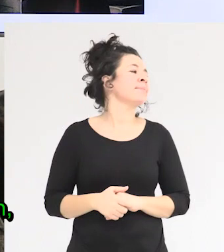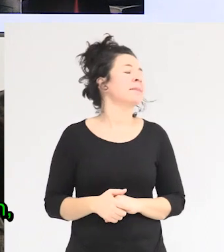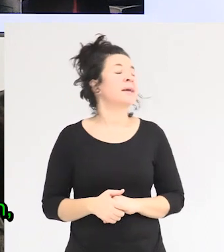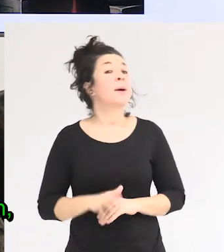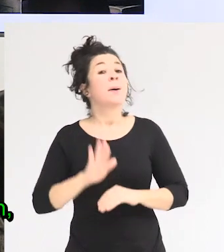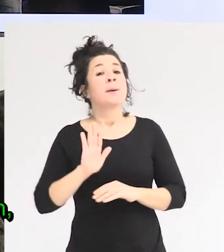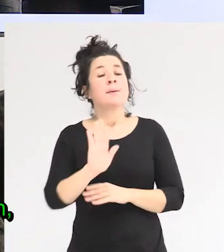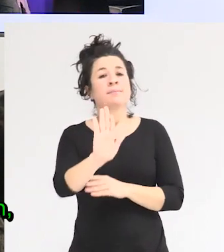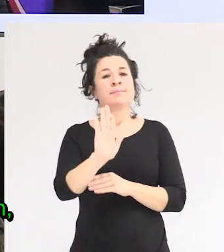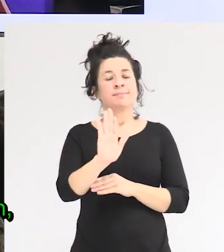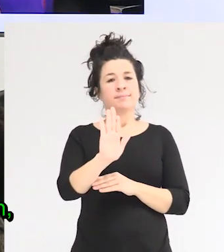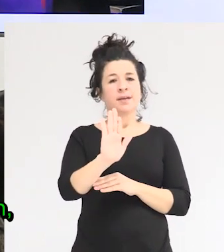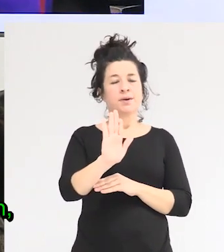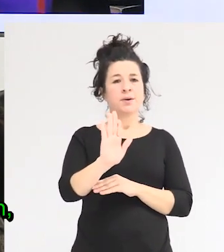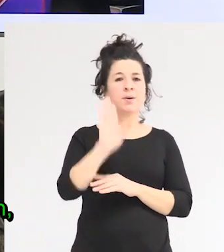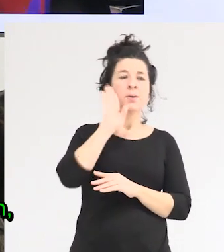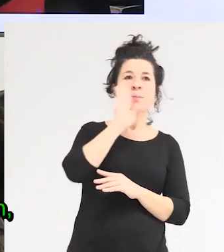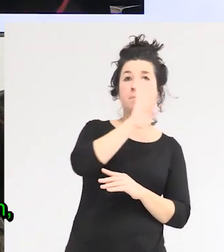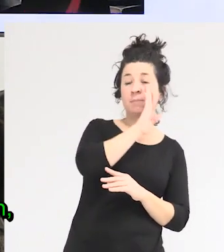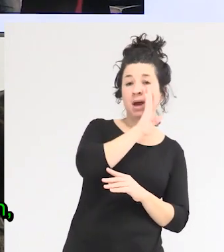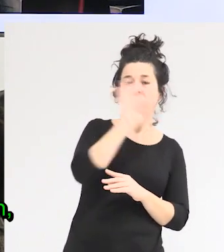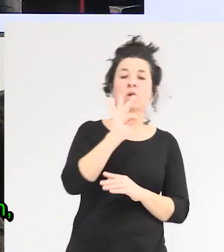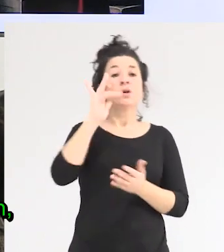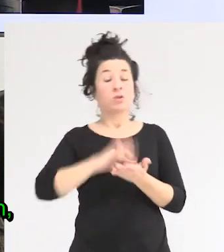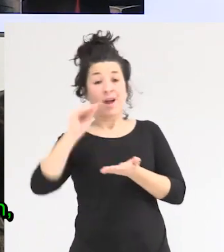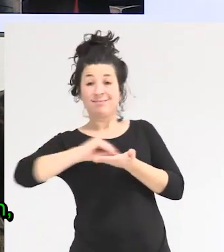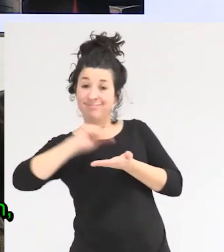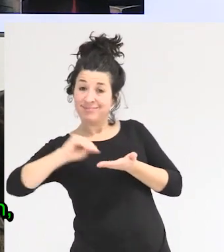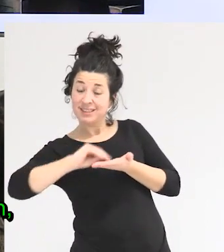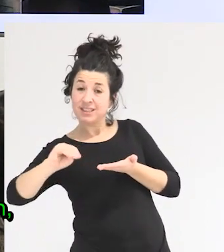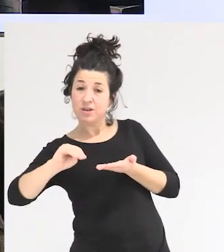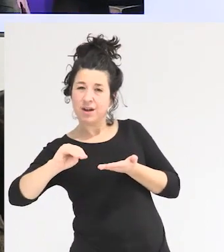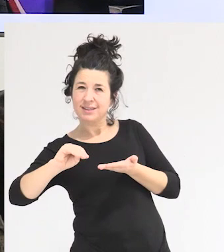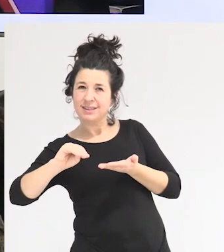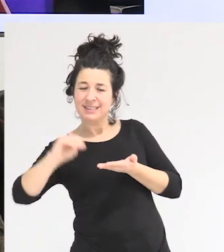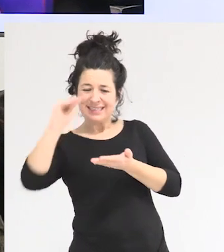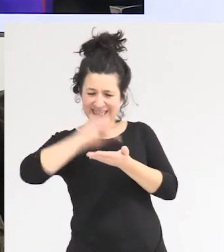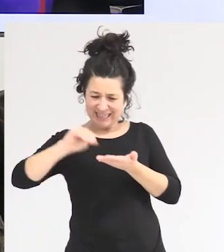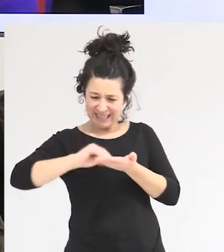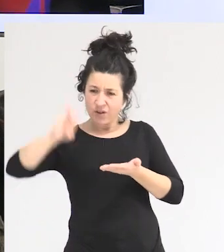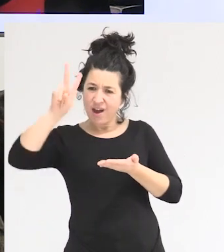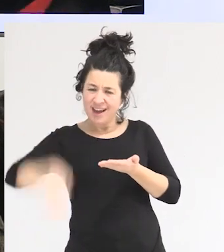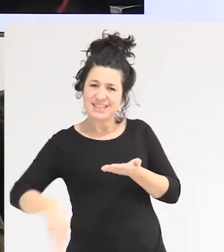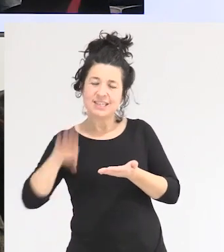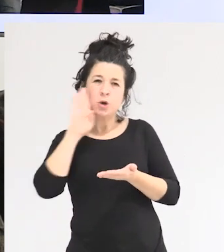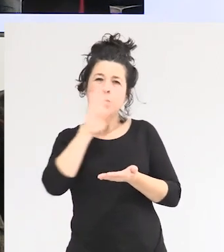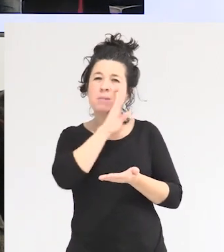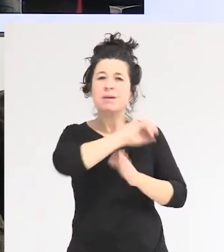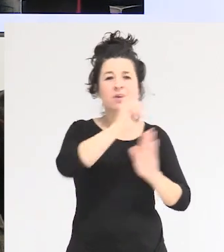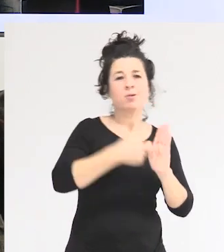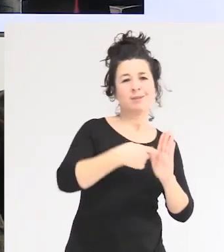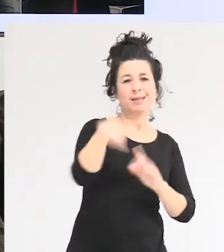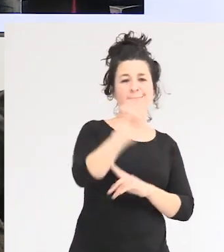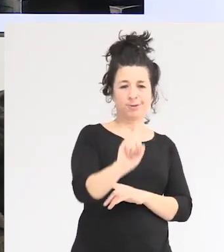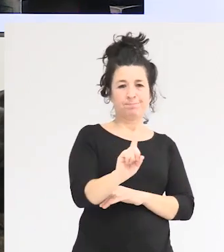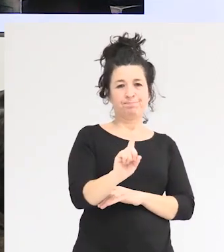Baina ama idazlea, edo idazlea zarenean, ez zara guztiz ama, bai? Hau da beste ideia bat, liburuan ere